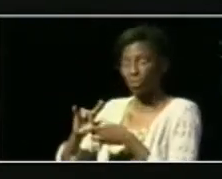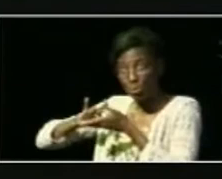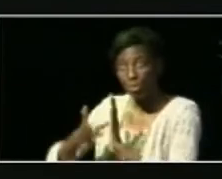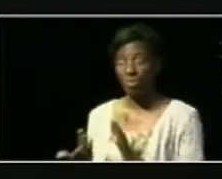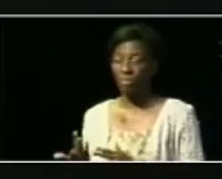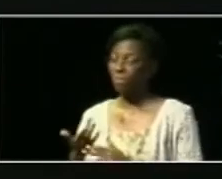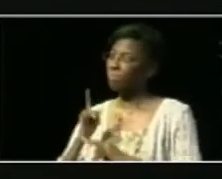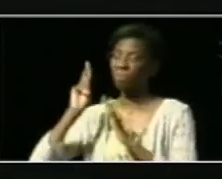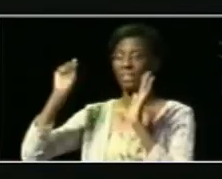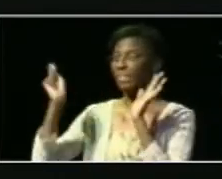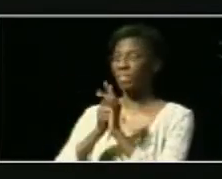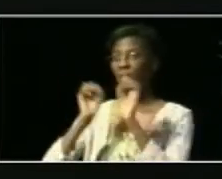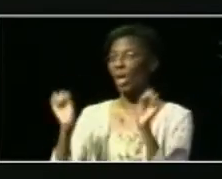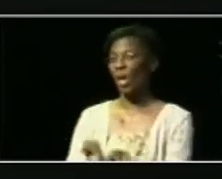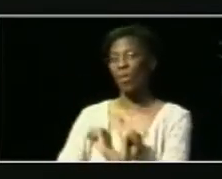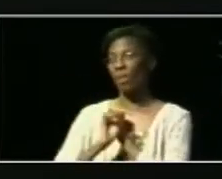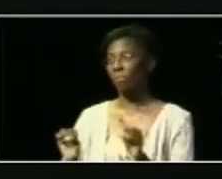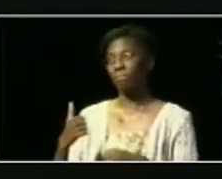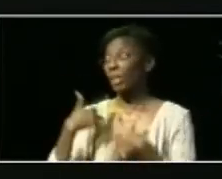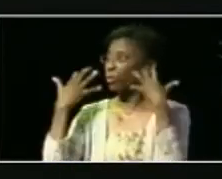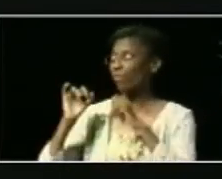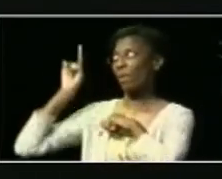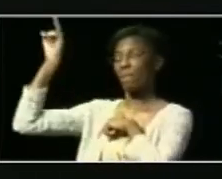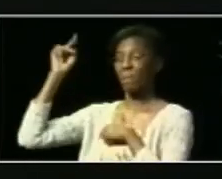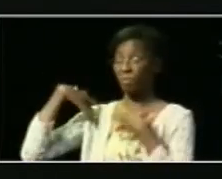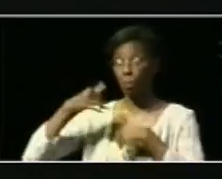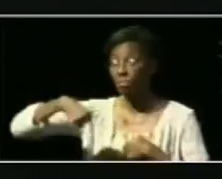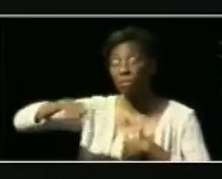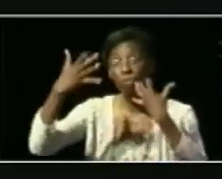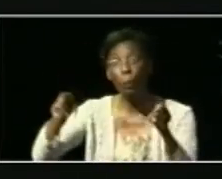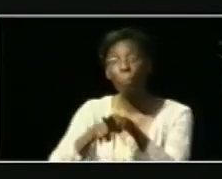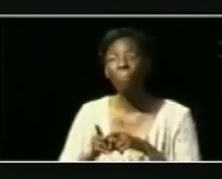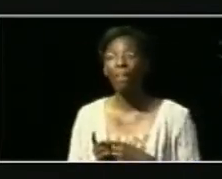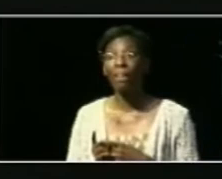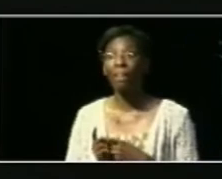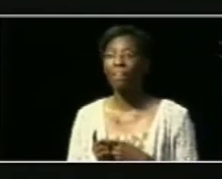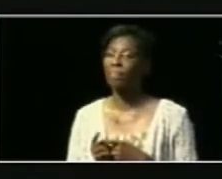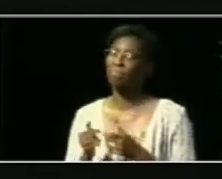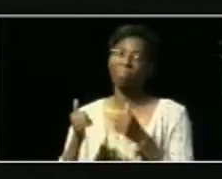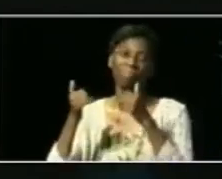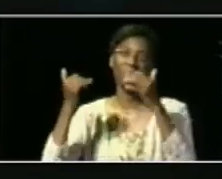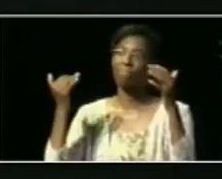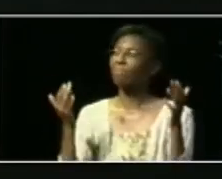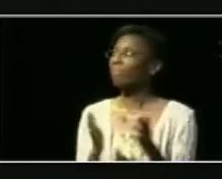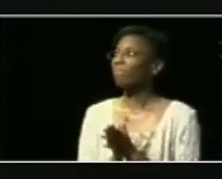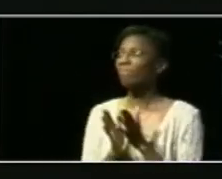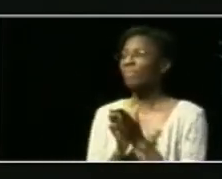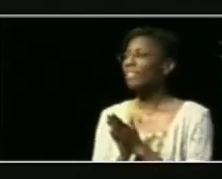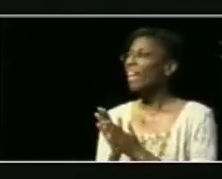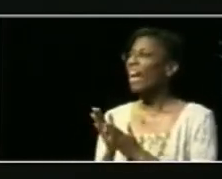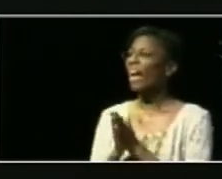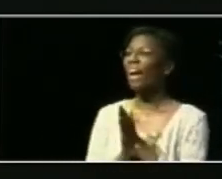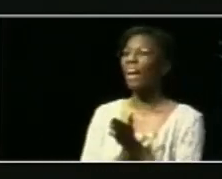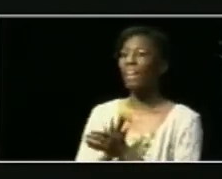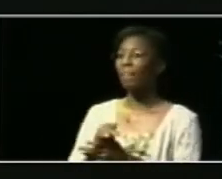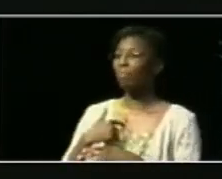jour merveilleux ce sera. I want to be there. Je veux être là-bas. Do you want to be there? Vous voulez être là-bas? Oh, God wants you to bring others to his